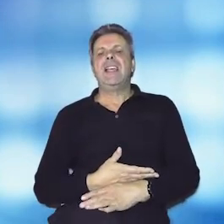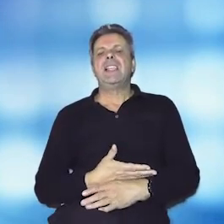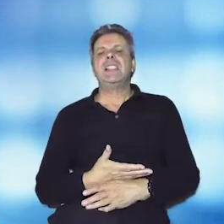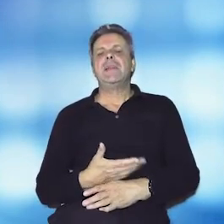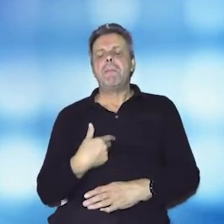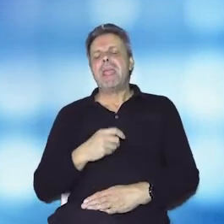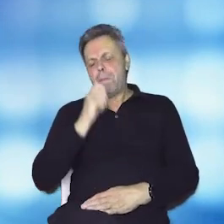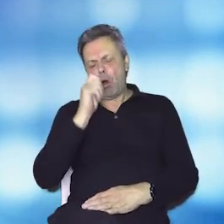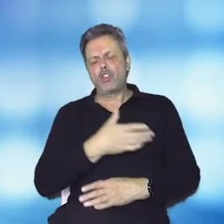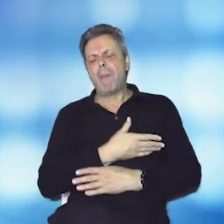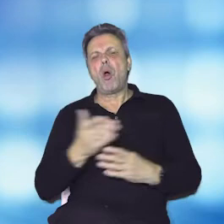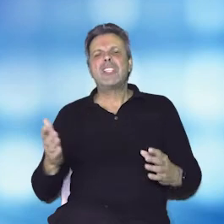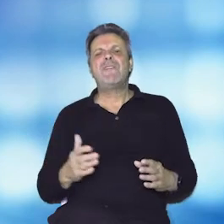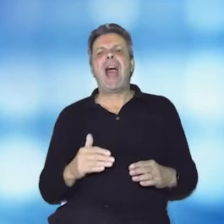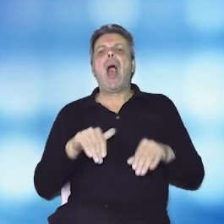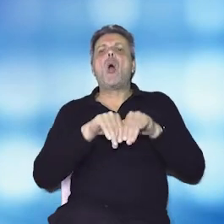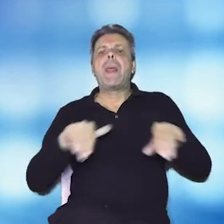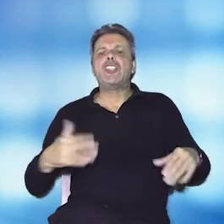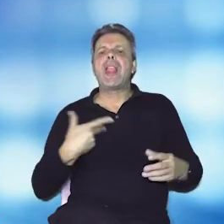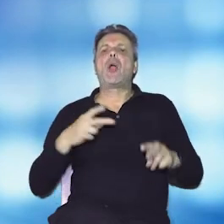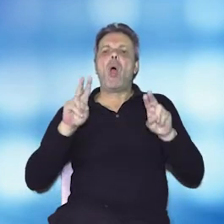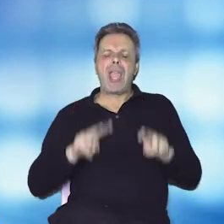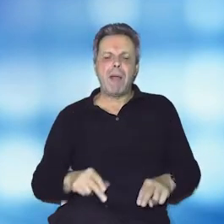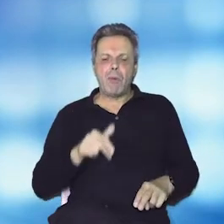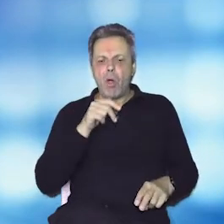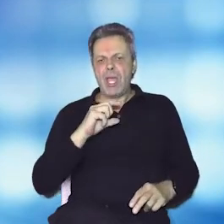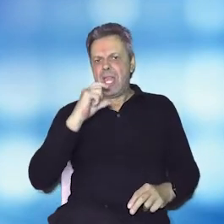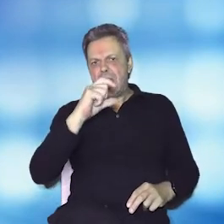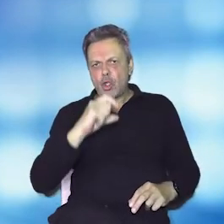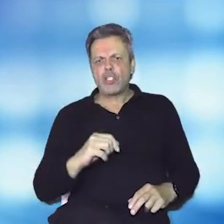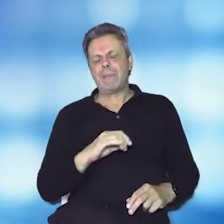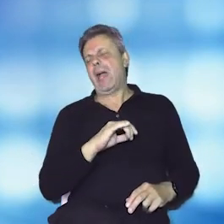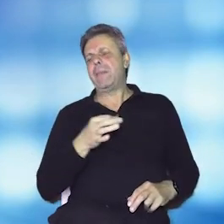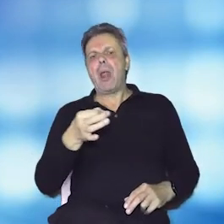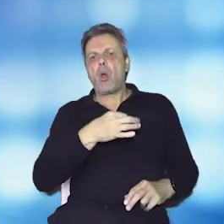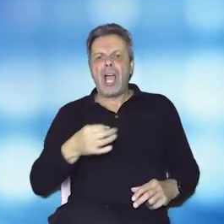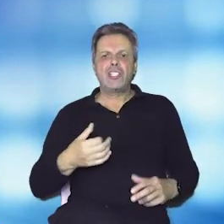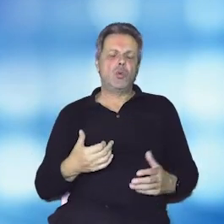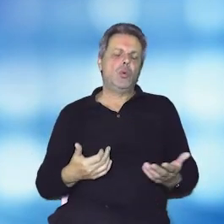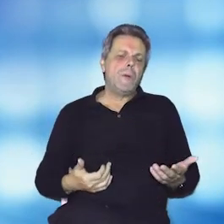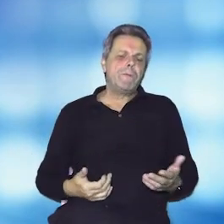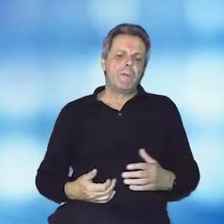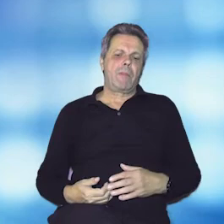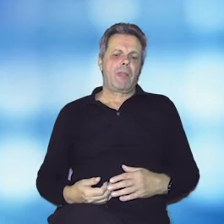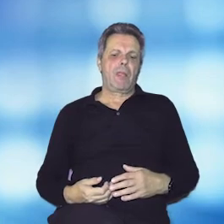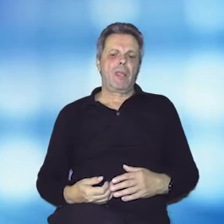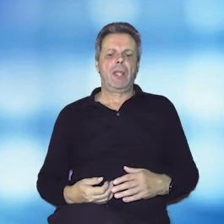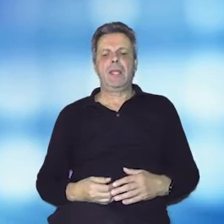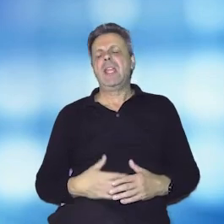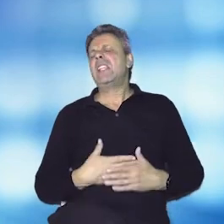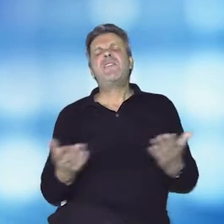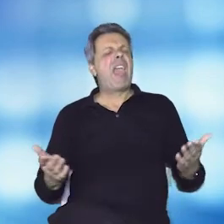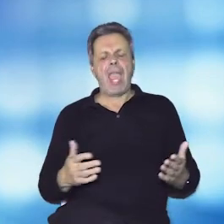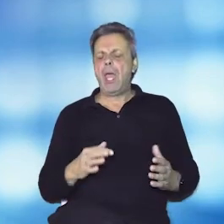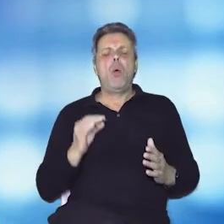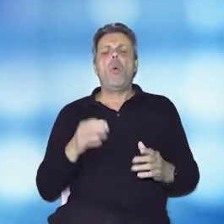sigurno poštujemo sva ograničenja koja imamo i doza na samoj lokaciji, kao i ispusti su ispod onoga što je